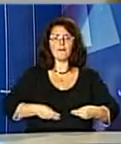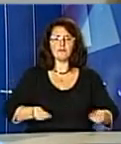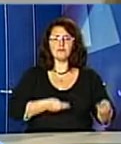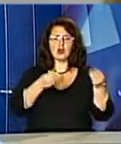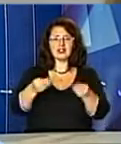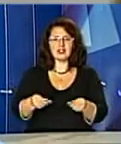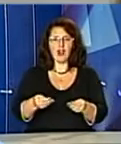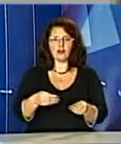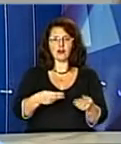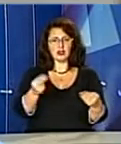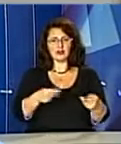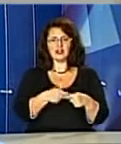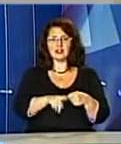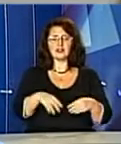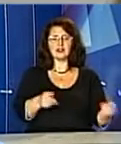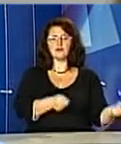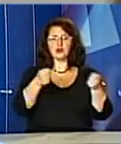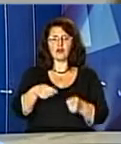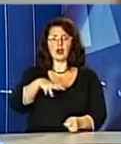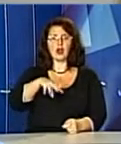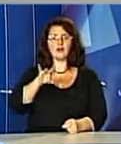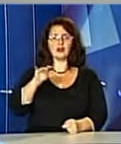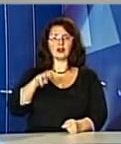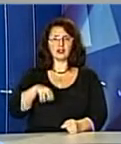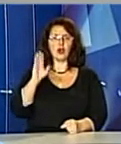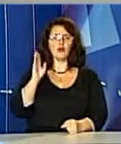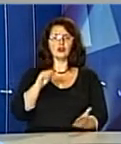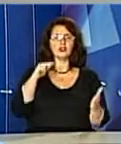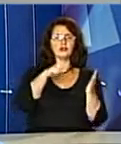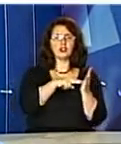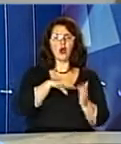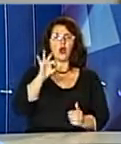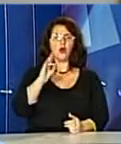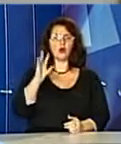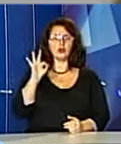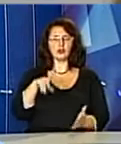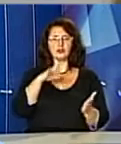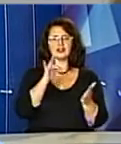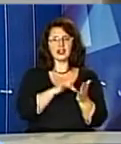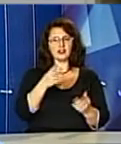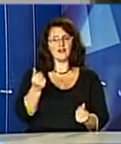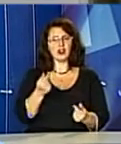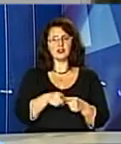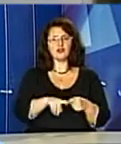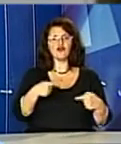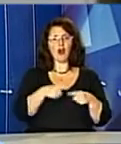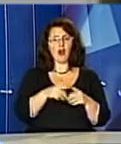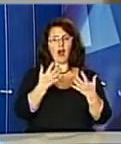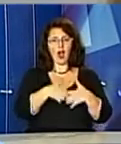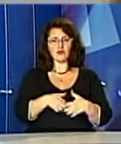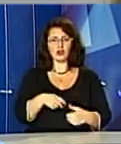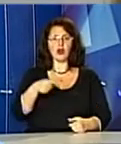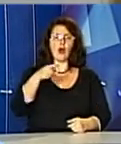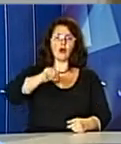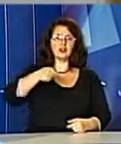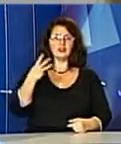є постачання МРТ, апарату МРТ, він буде встановлений у онкоцентрі. Вартість саме цього апарату є 1,3